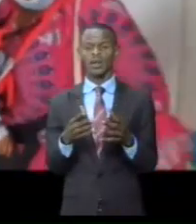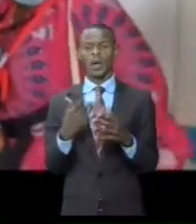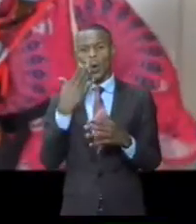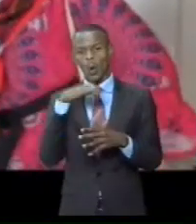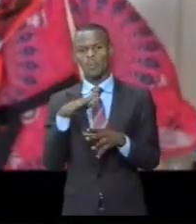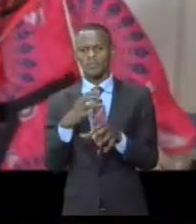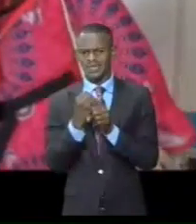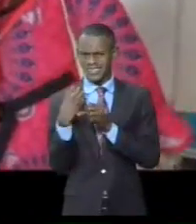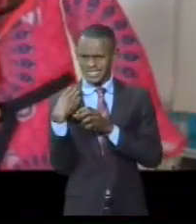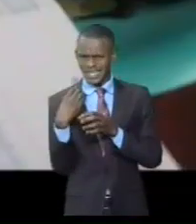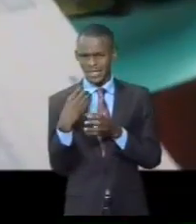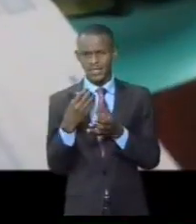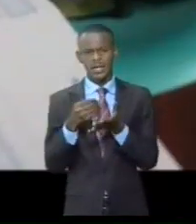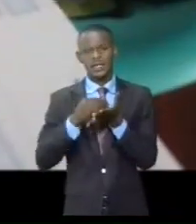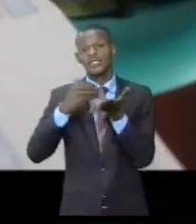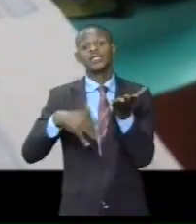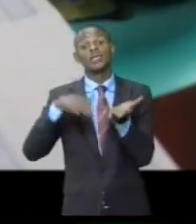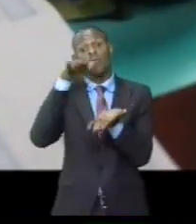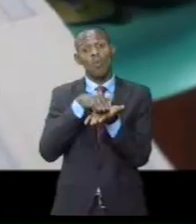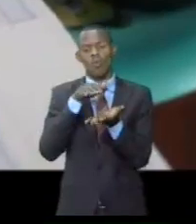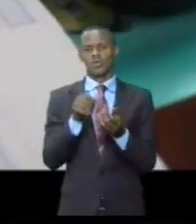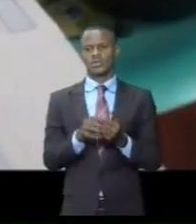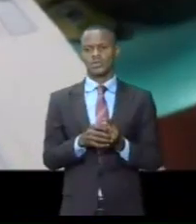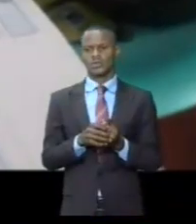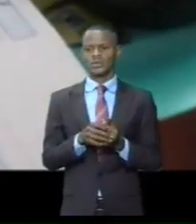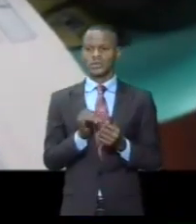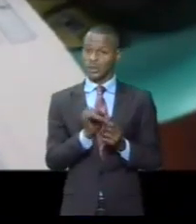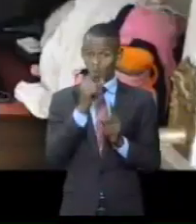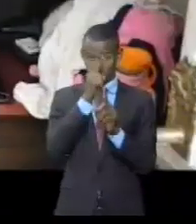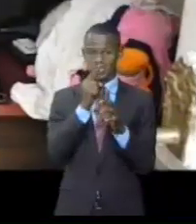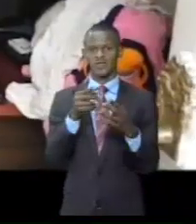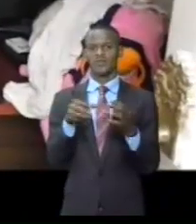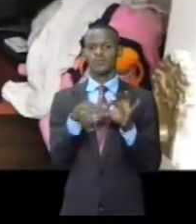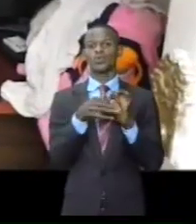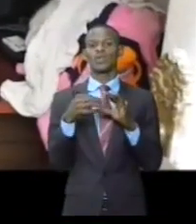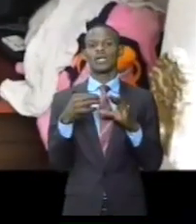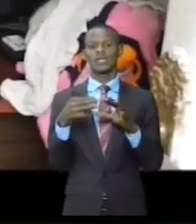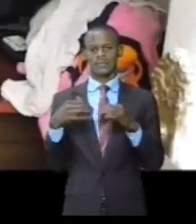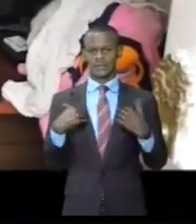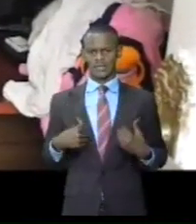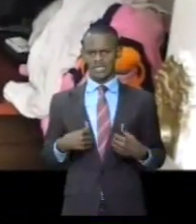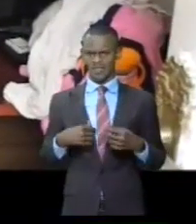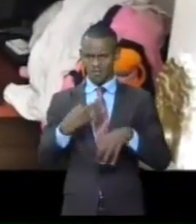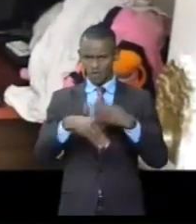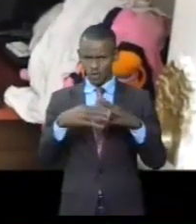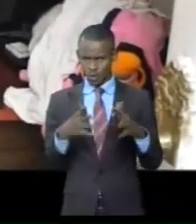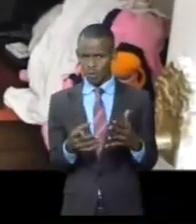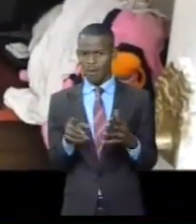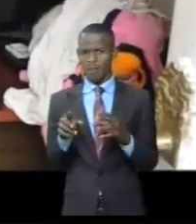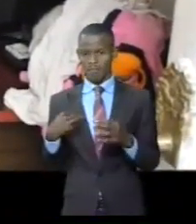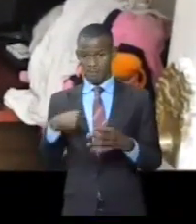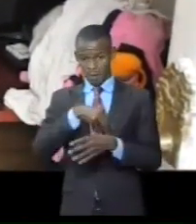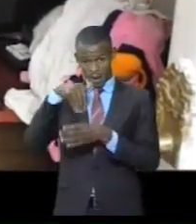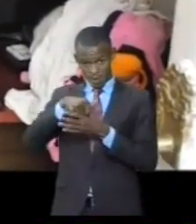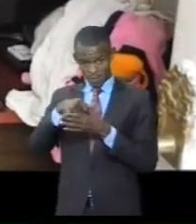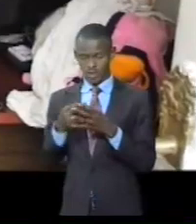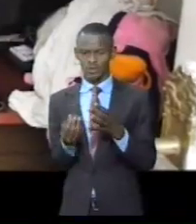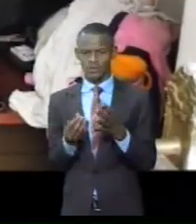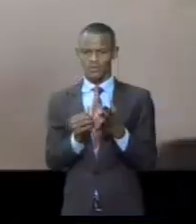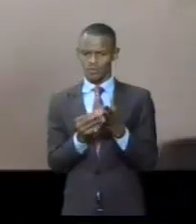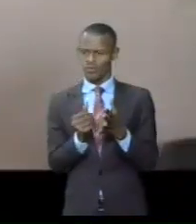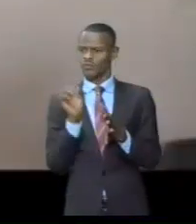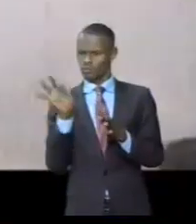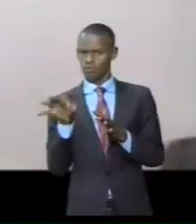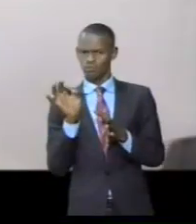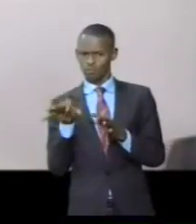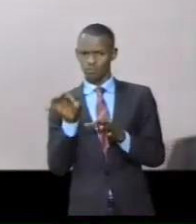but d'une mutuelle de santé. Elle fonctionne grâce aux contributions de ses membres classés en 2 catégories. Nous sommes une mutuelle